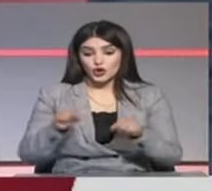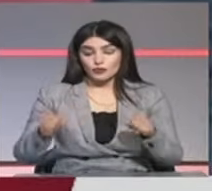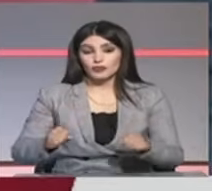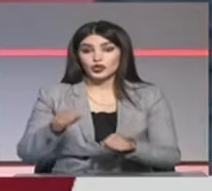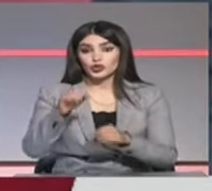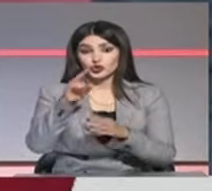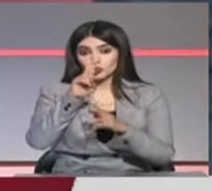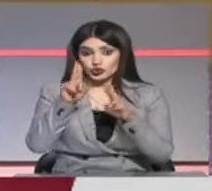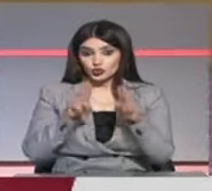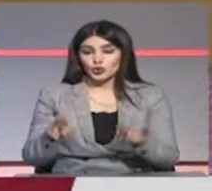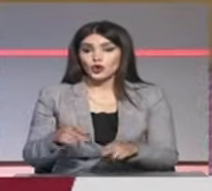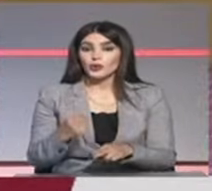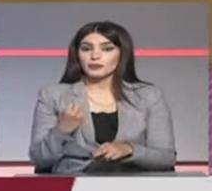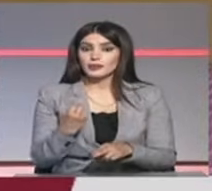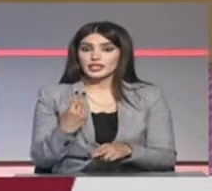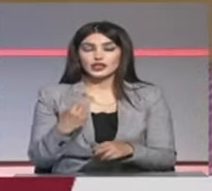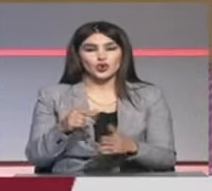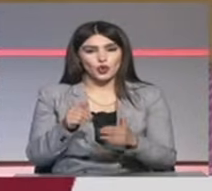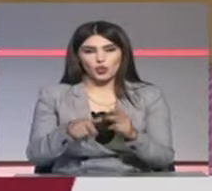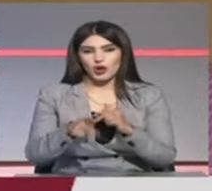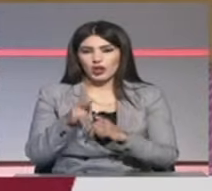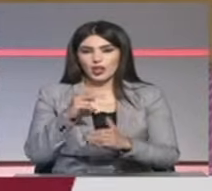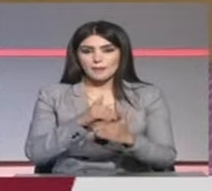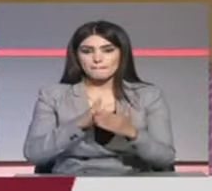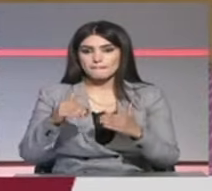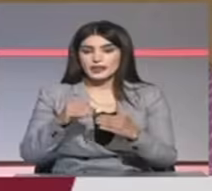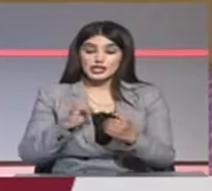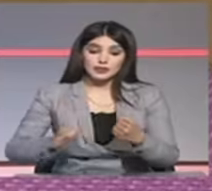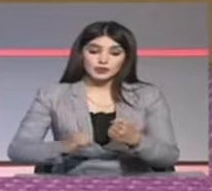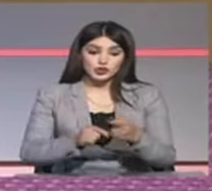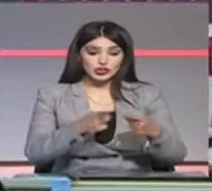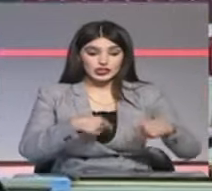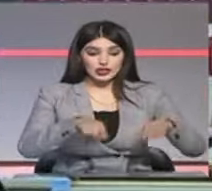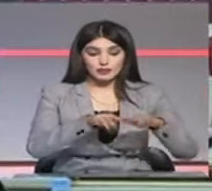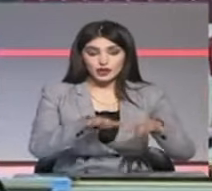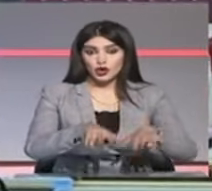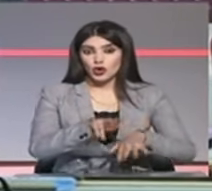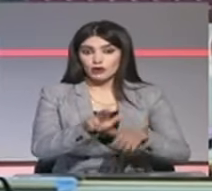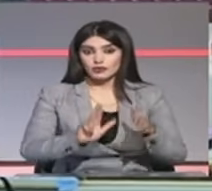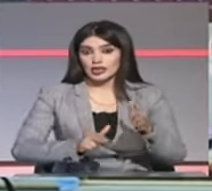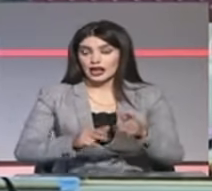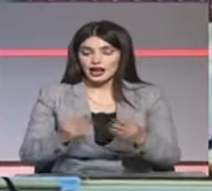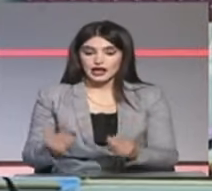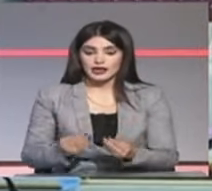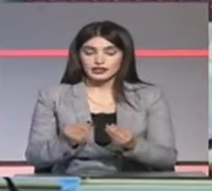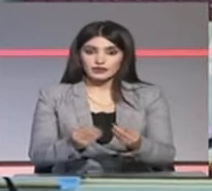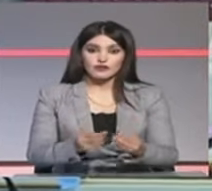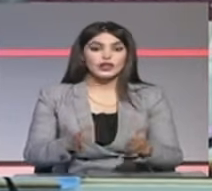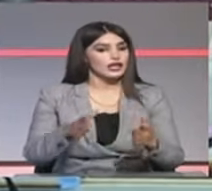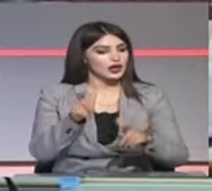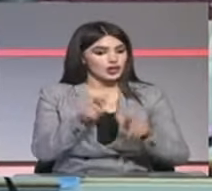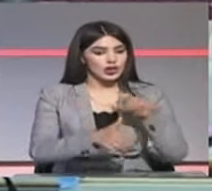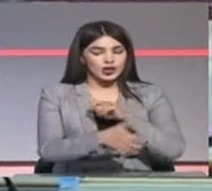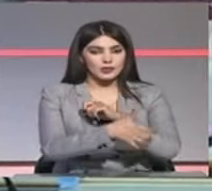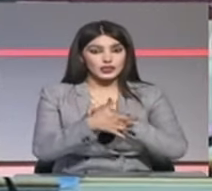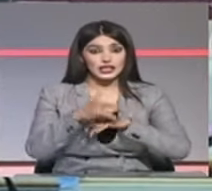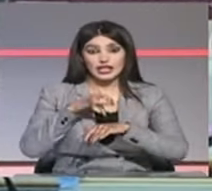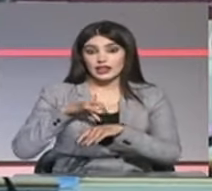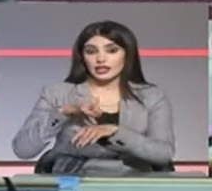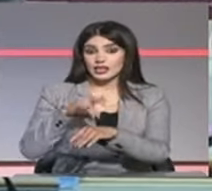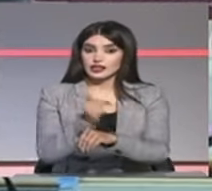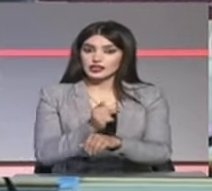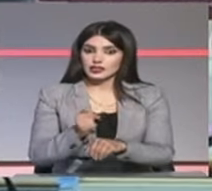وثلاثين مليون دينار في انتظار مصادقه مجلس النواب الشعب تخصيصه للفئات ذاتها هي الهشه المتضرره